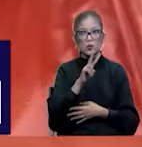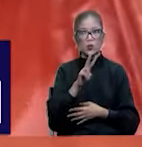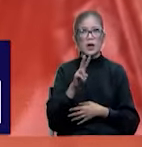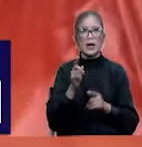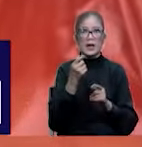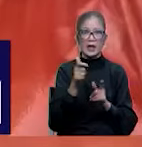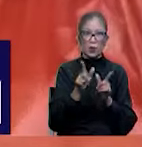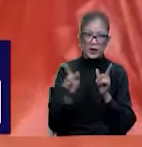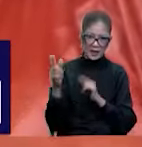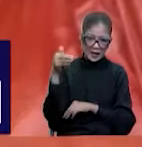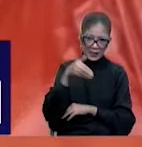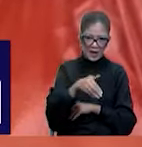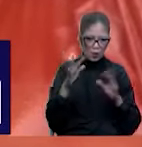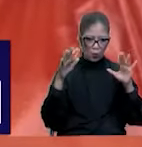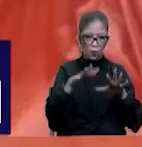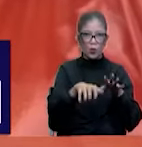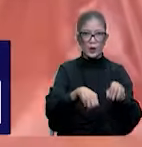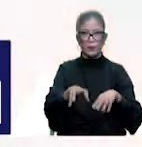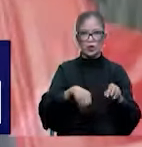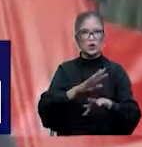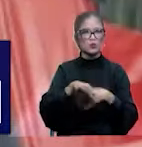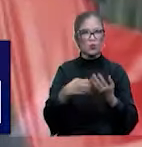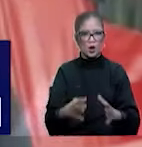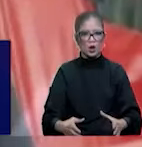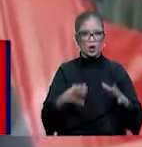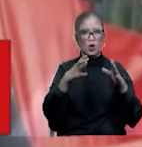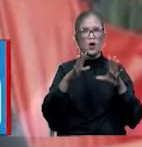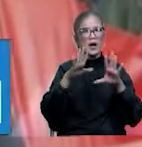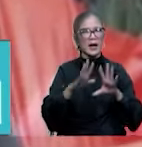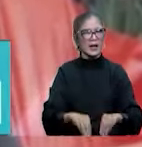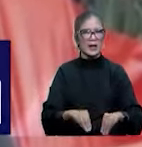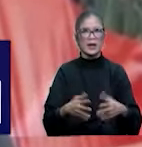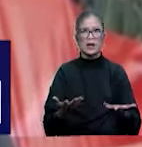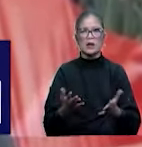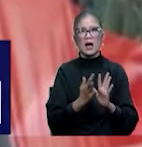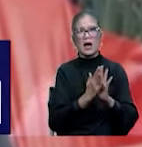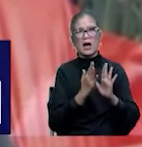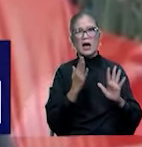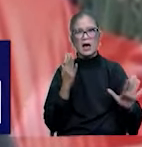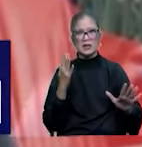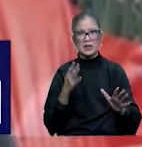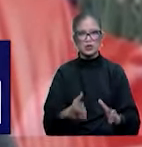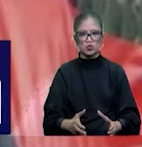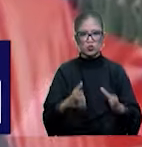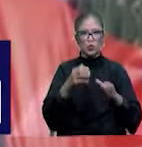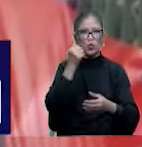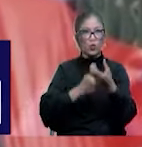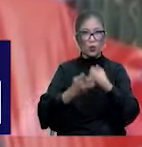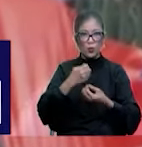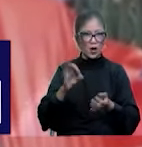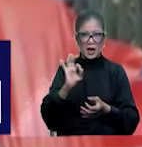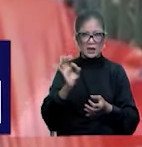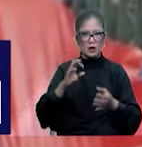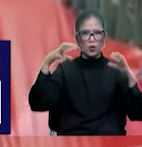2 RT, kering semua. Sumur juga kering semua. Air dan ngantri banyak. Ya karena di sini tidak ada sumur, sumur itu semua kering, Pak. Dan hujan itu baru